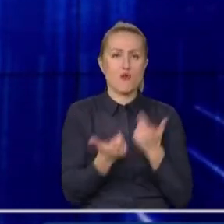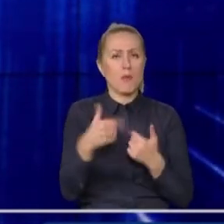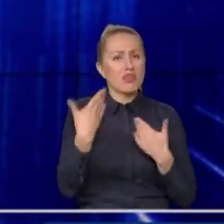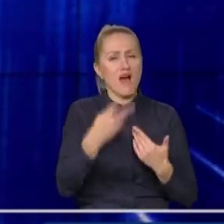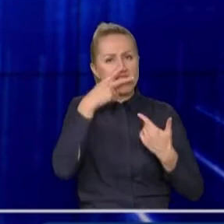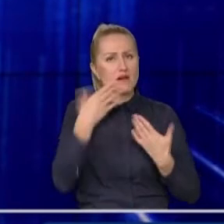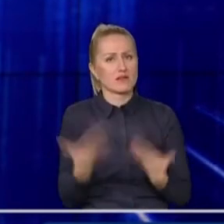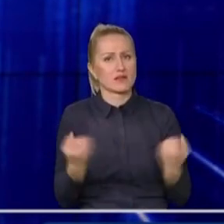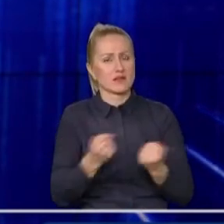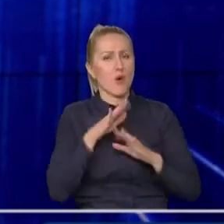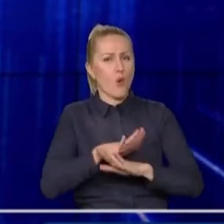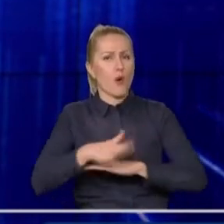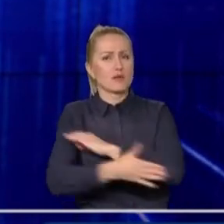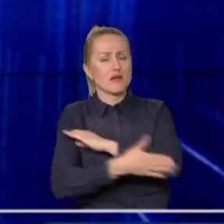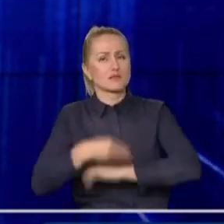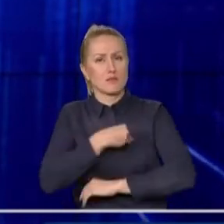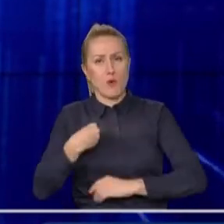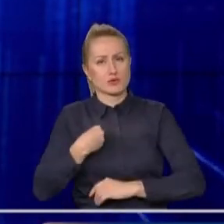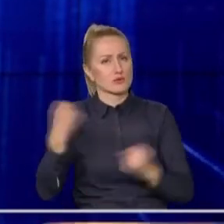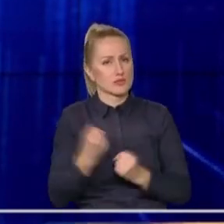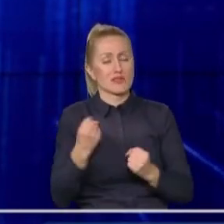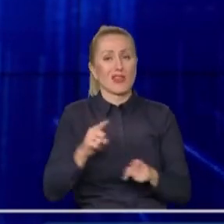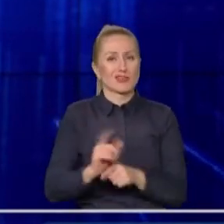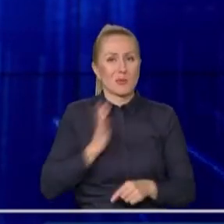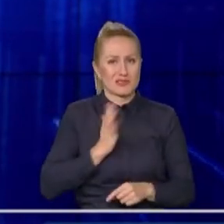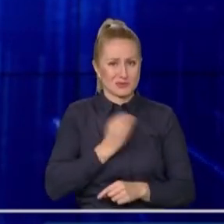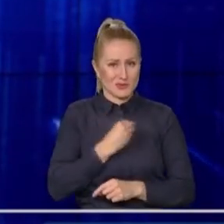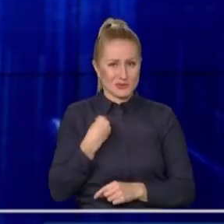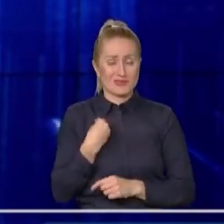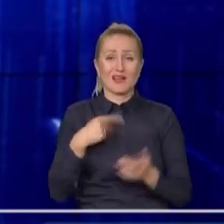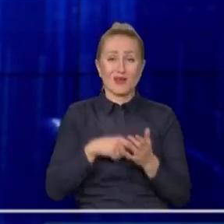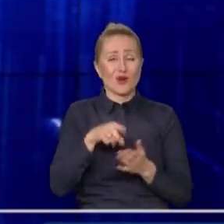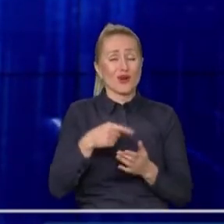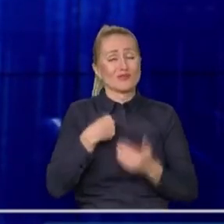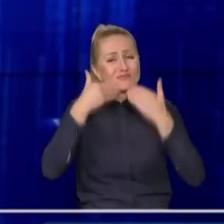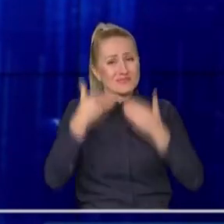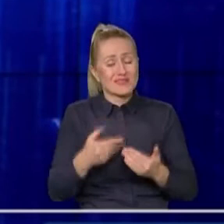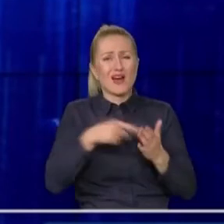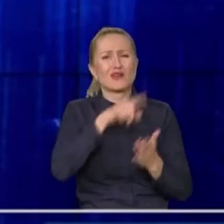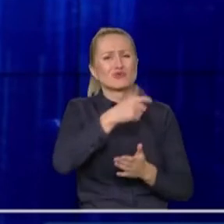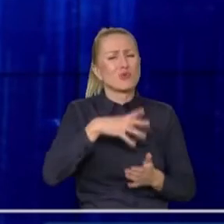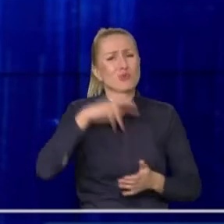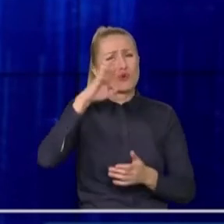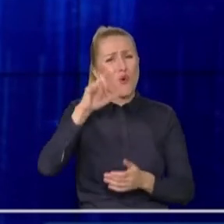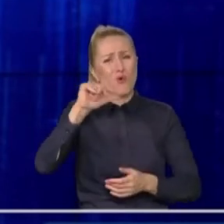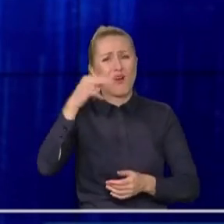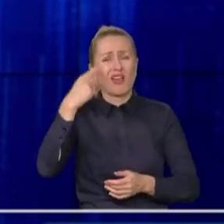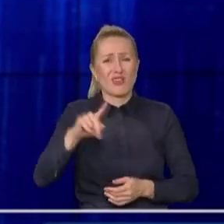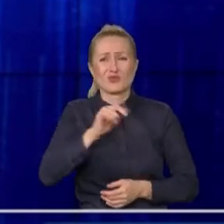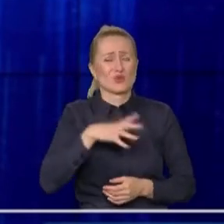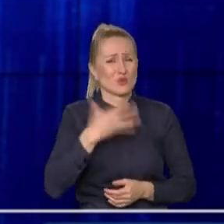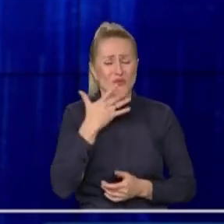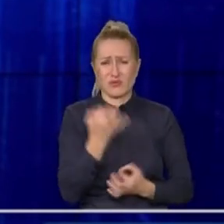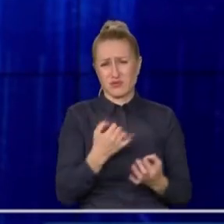sprawie ochrony granic państwa polskiego i naszego bezpieczeństwa. I takie słowa, jak mówiła Agnieszka Holland, no, są